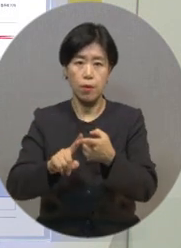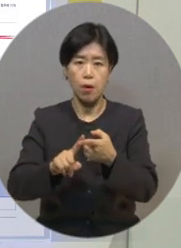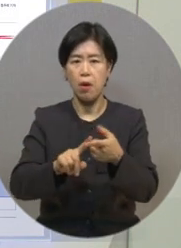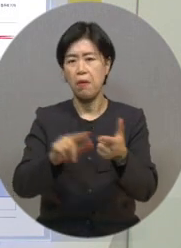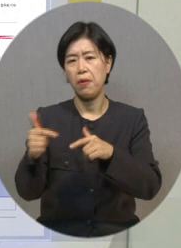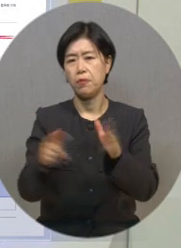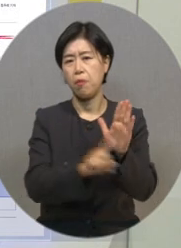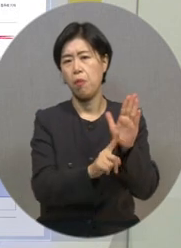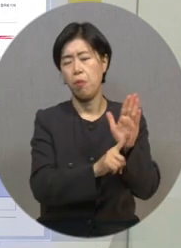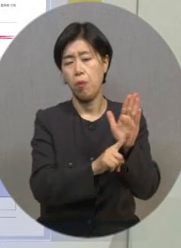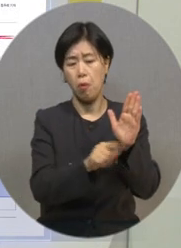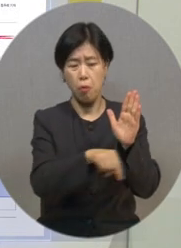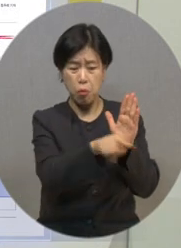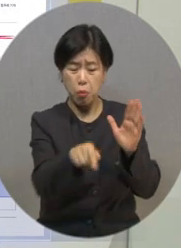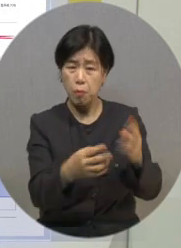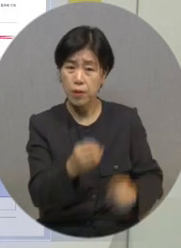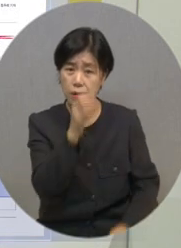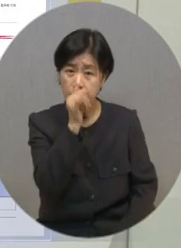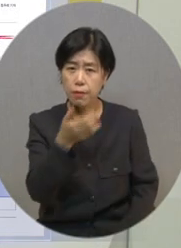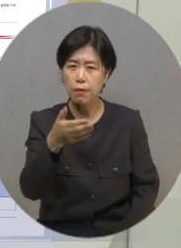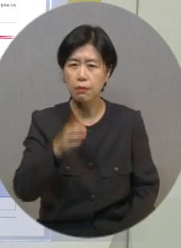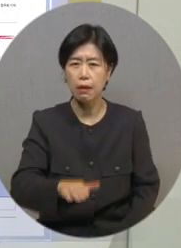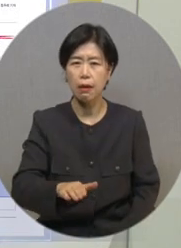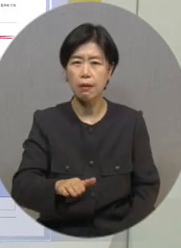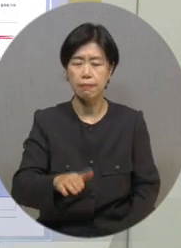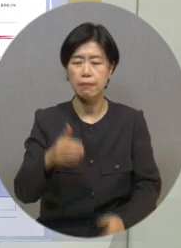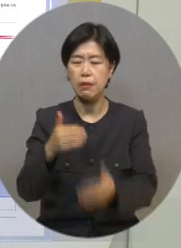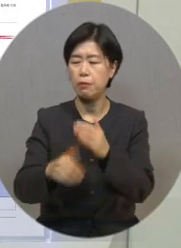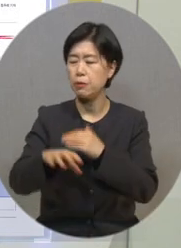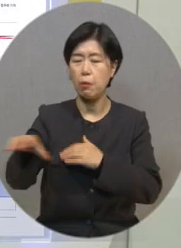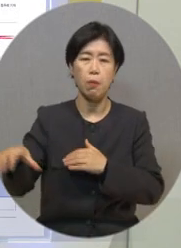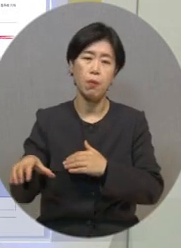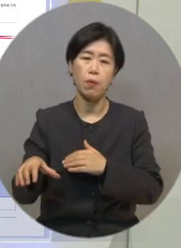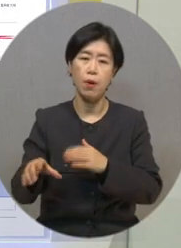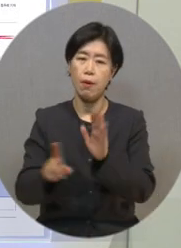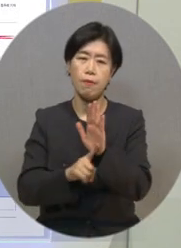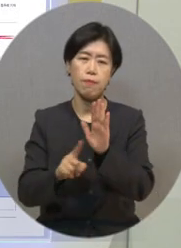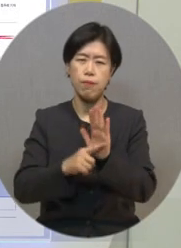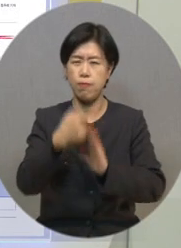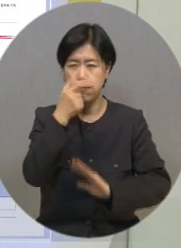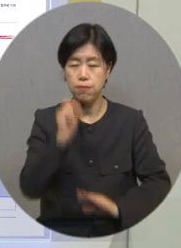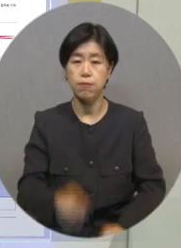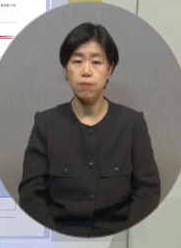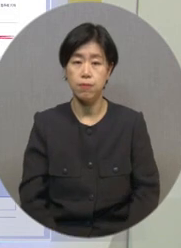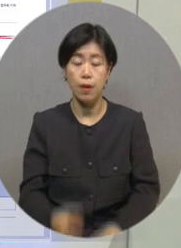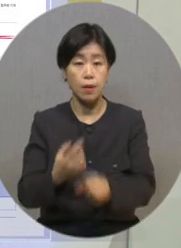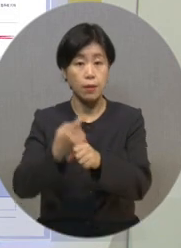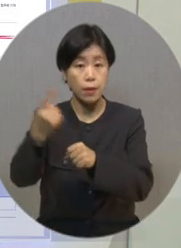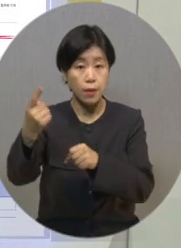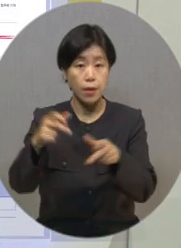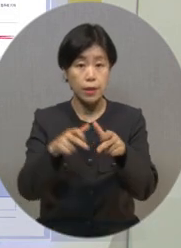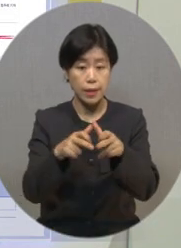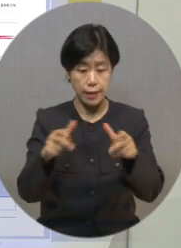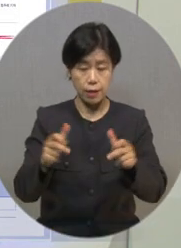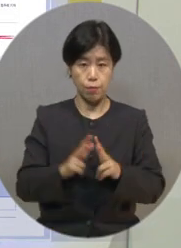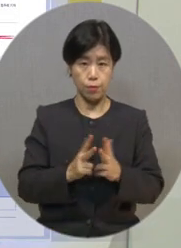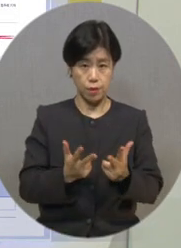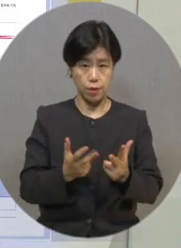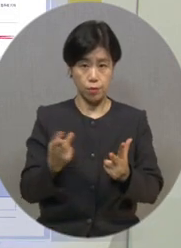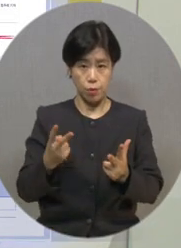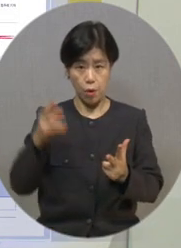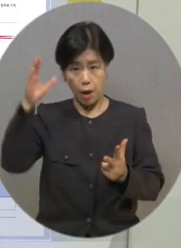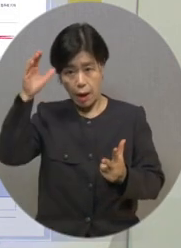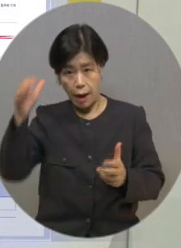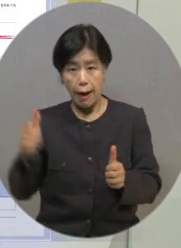중심으로 이뤄지고 있지만 여전히 미흡한 점이 많은 것 같습니다 내년에는 장애인 당사자와 장애인